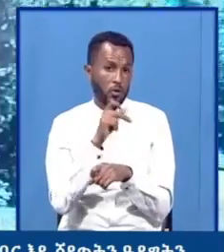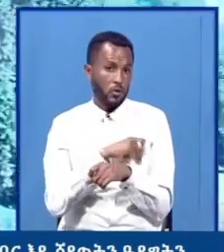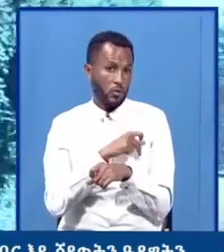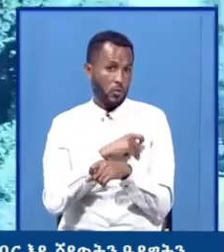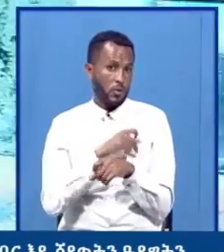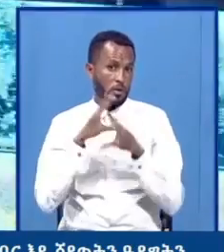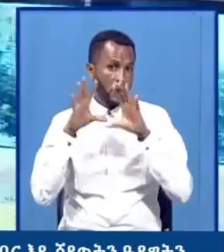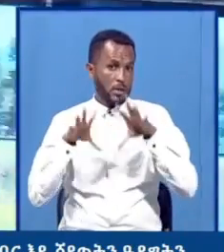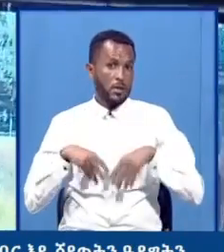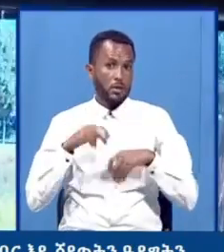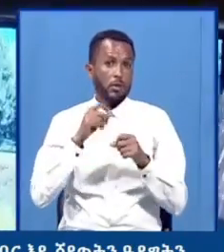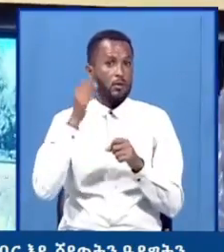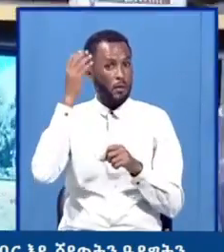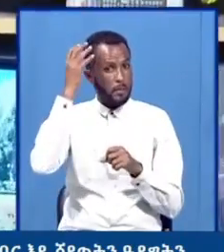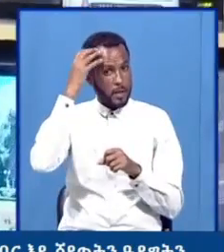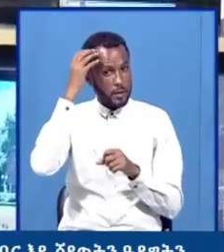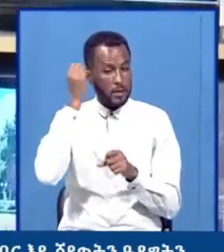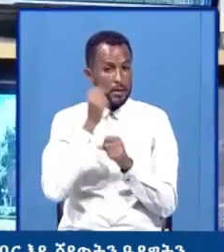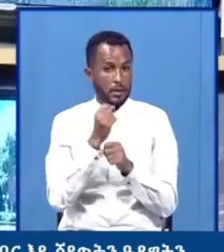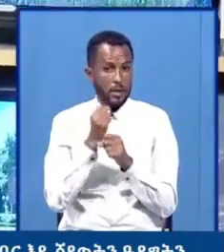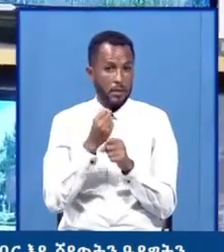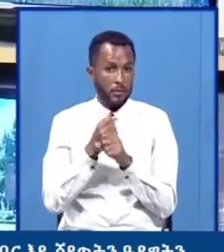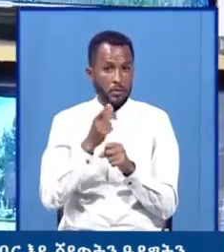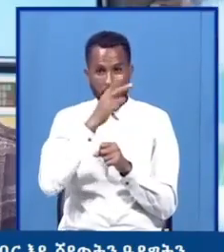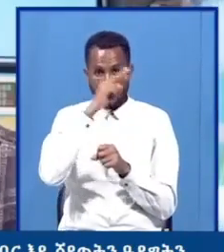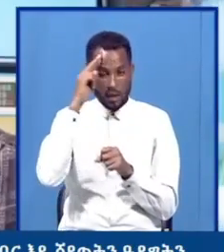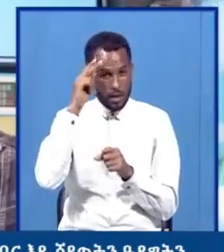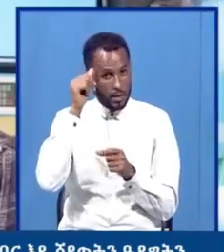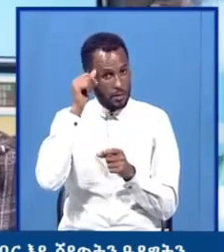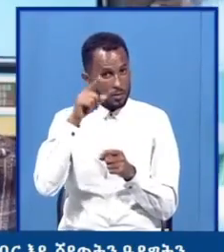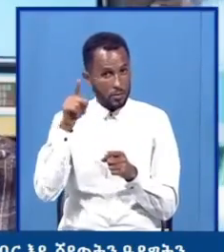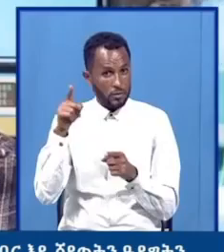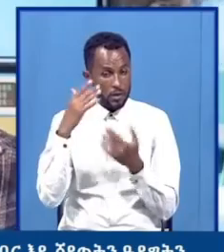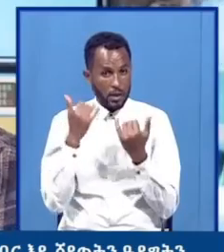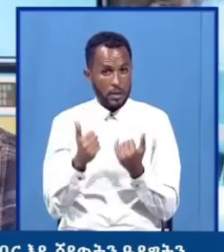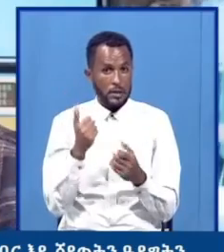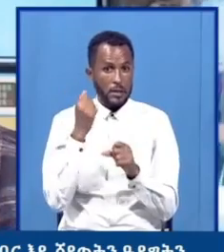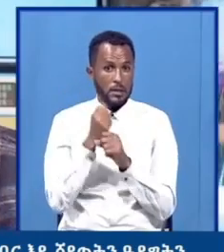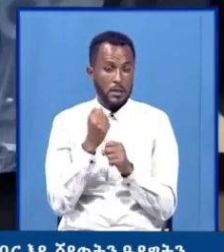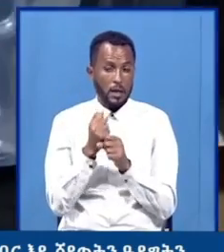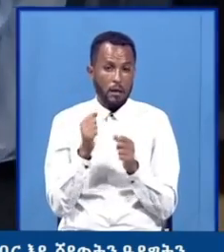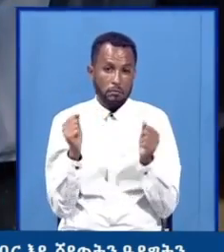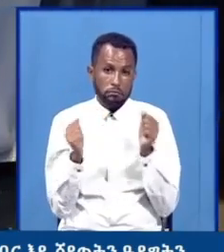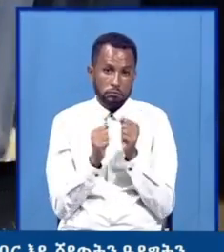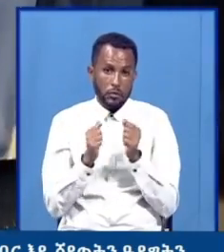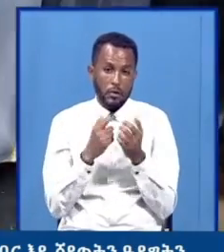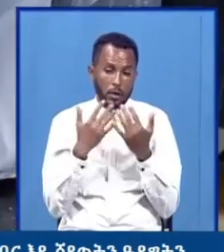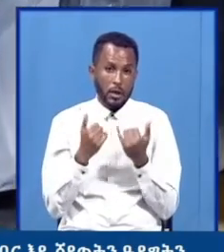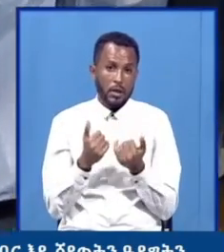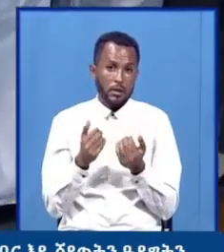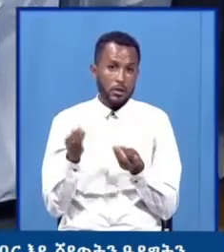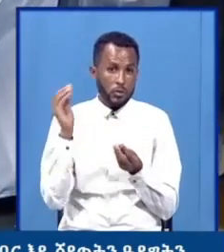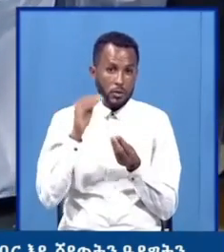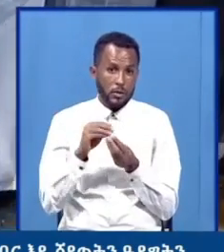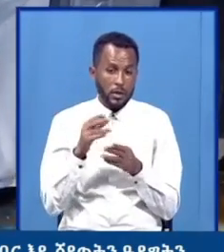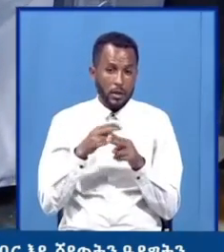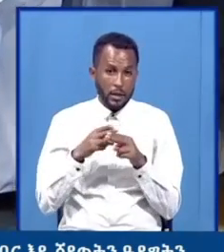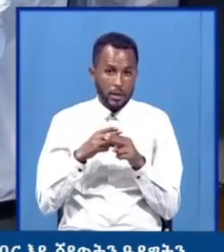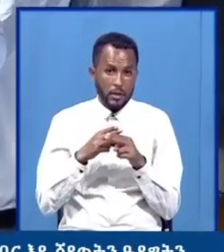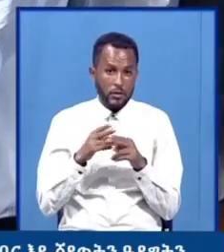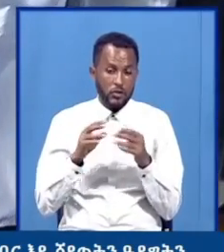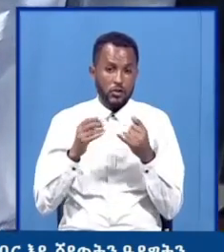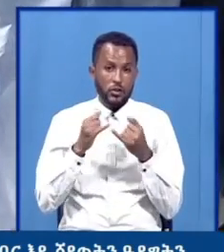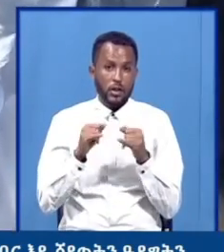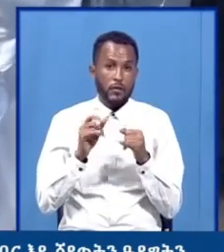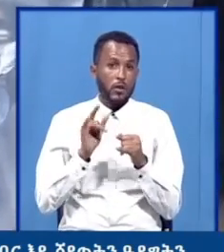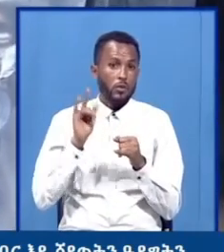ለይ ተቐቢሉ ኮይኑ እቲ መንግስት ሰራሕተኛ ብዙ ምክንያታት ስሱስ ከዚ ስራሕ ልዝሓለ እዩ ነ ብሰንኪ ዝተጋነነ ወሰኽን ሕፅረትን ሸርፊ